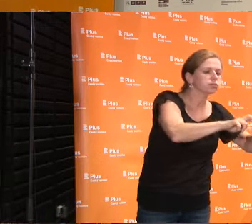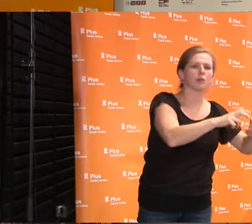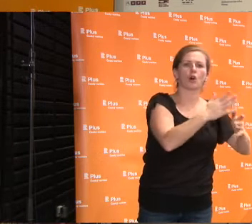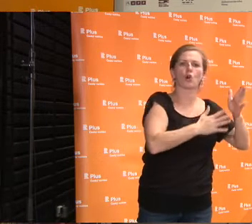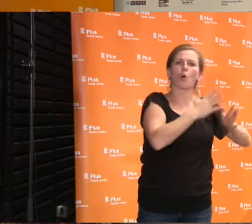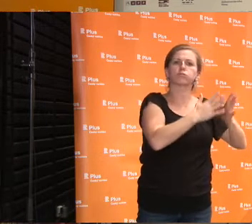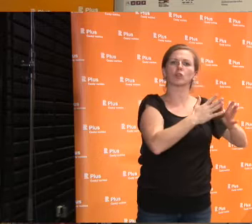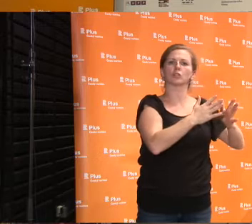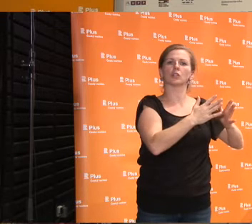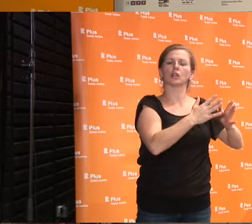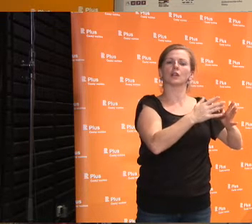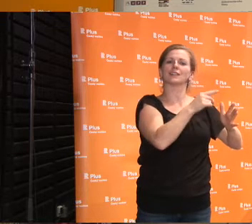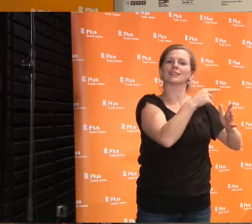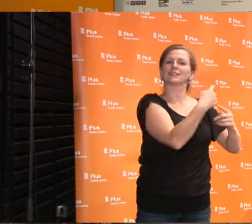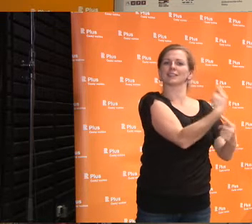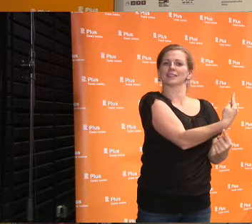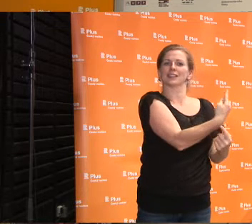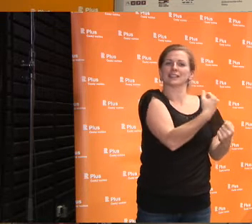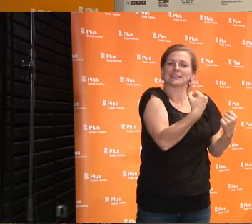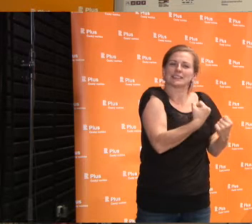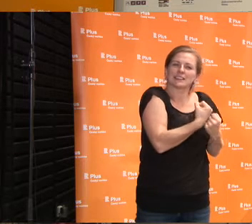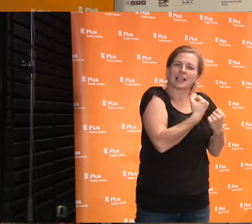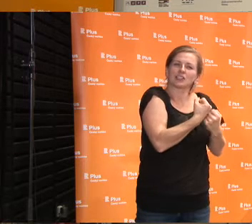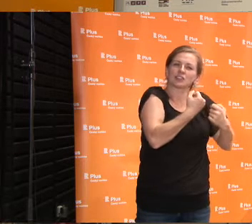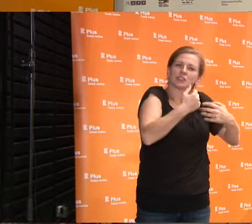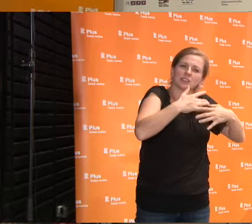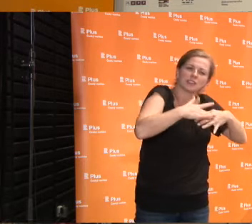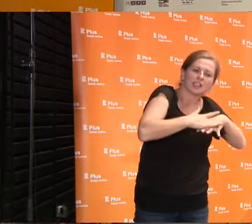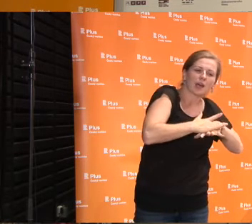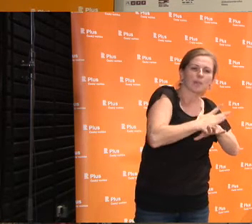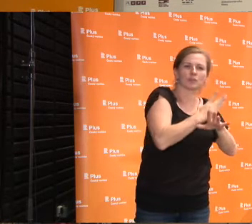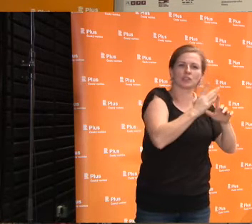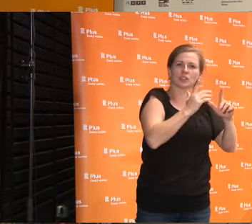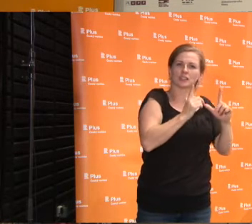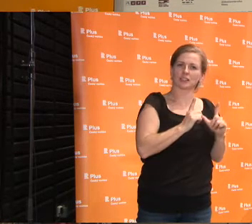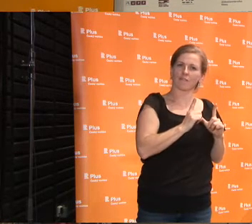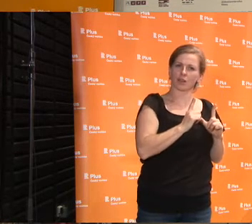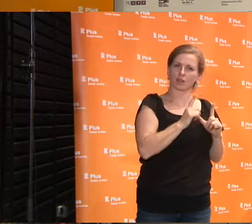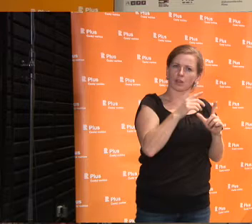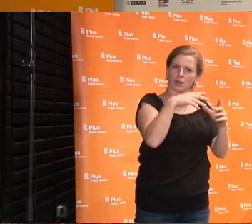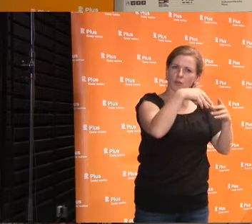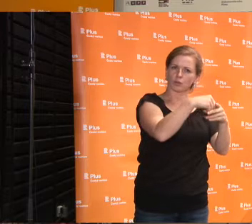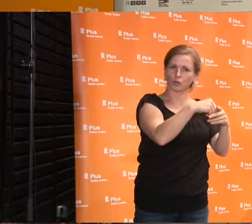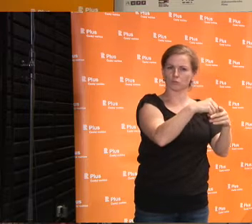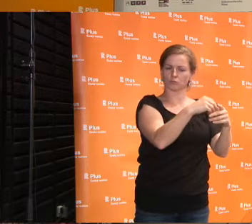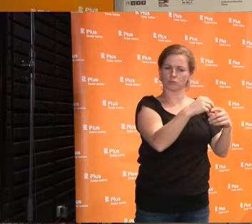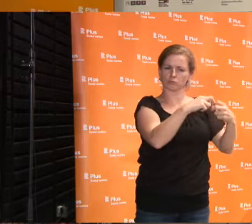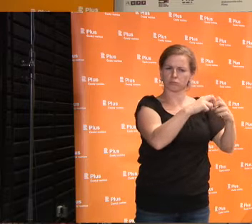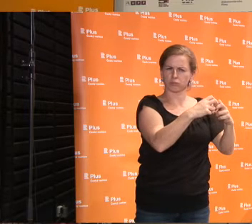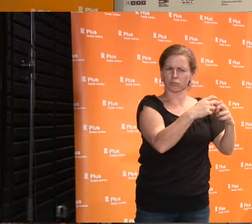kteří se snaží vlastně pomoci s těmi emočními vztahy, zejména v tom problému japonským těch singles.